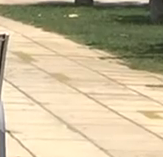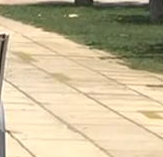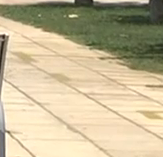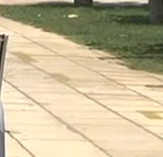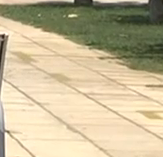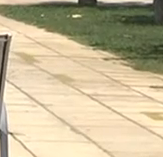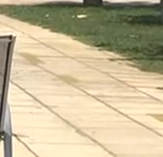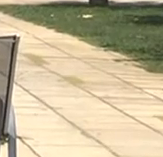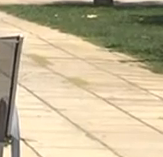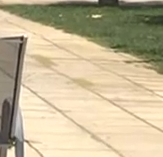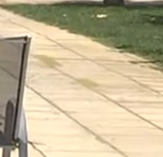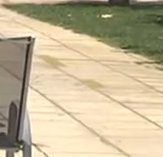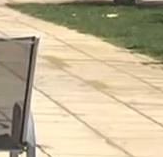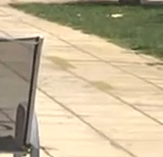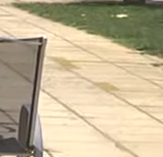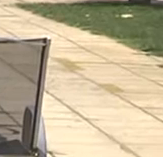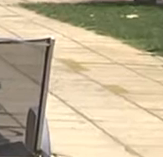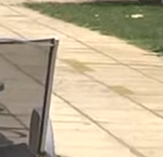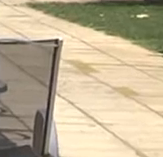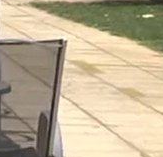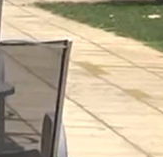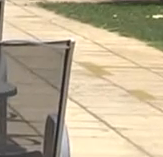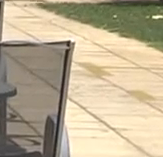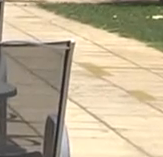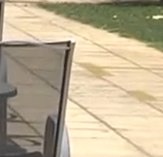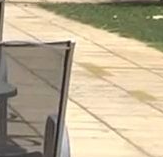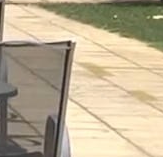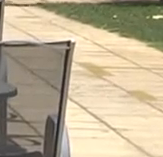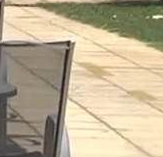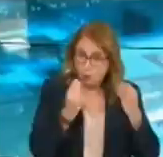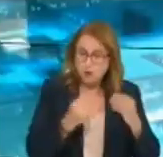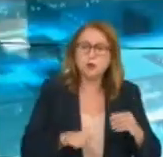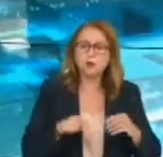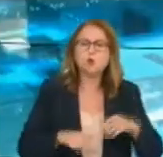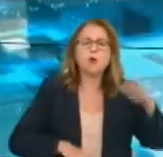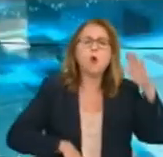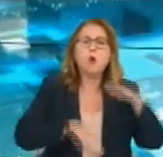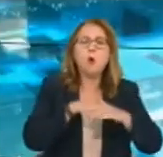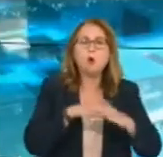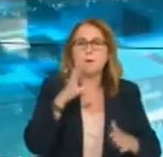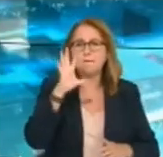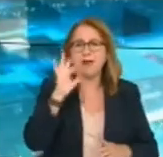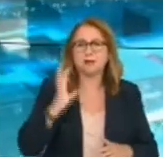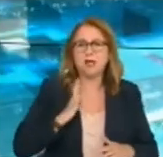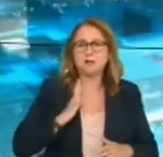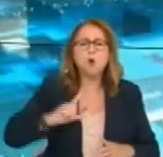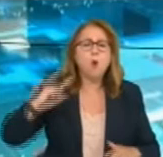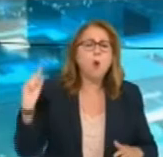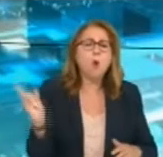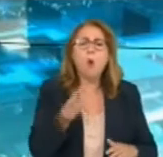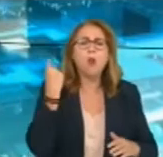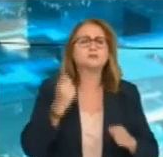επιβαρημένες περιοχές θεσπίζεται ως τις 24 Αυγούστου όριο 50 ατόμων για όλες τις δημόσιες και